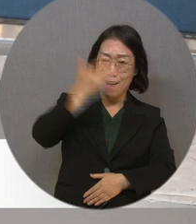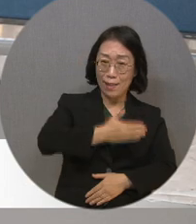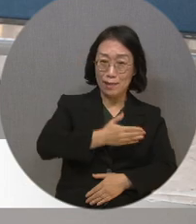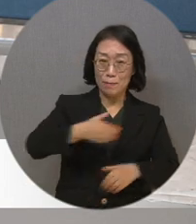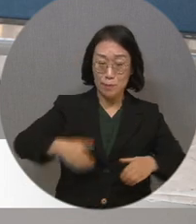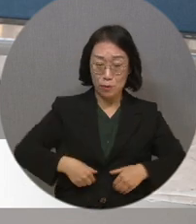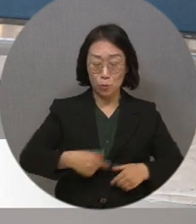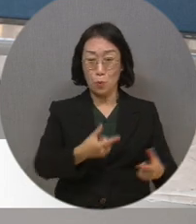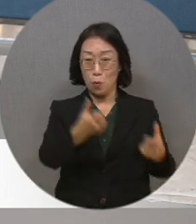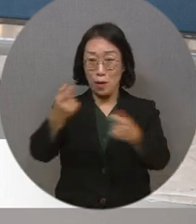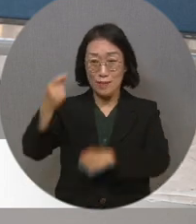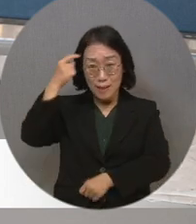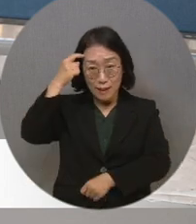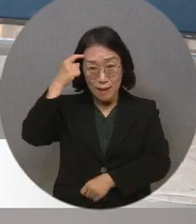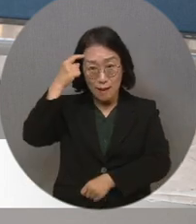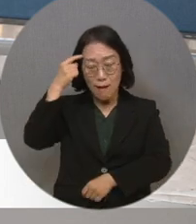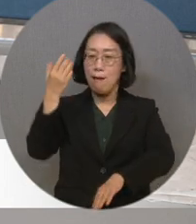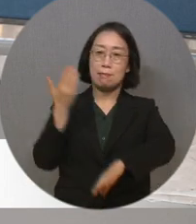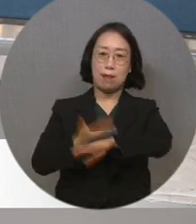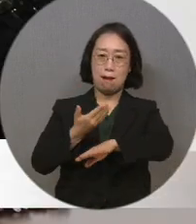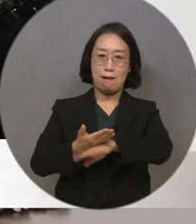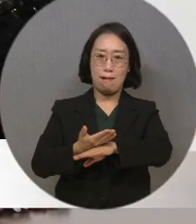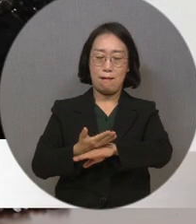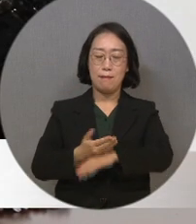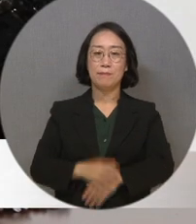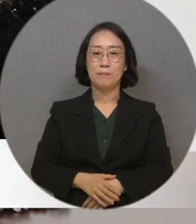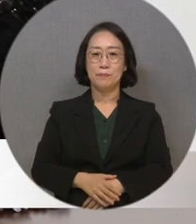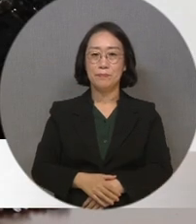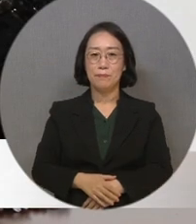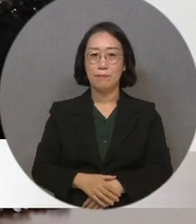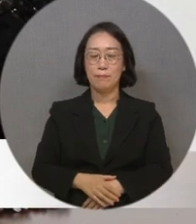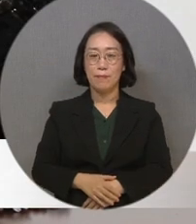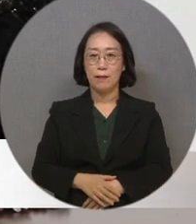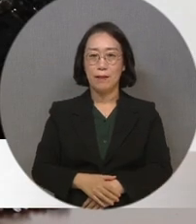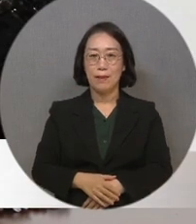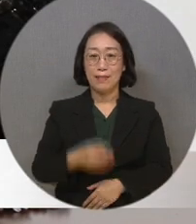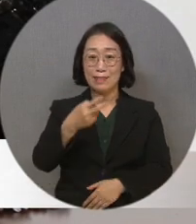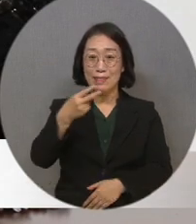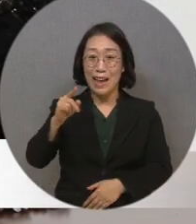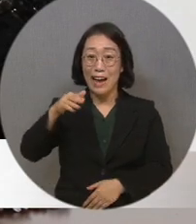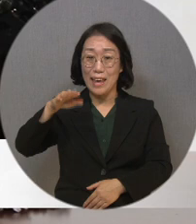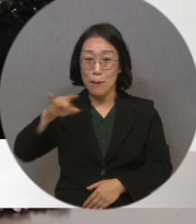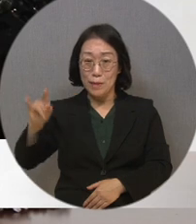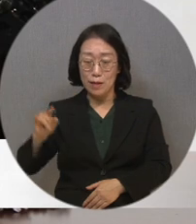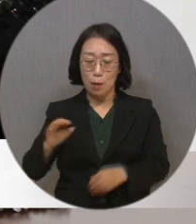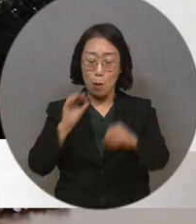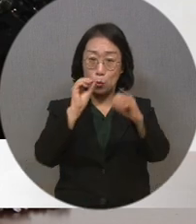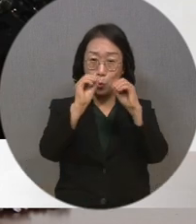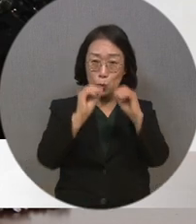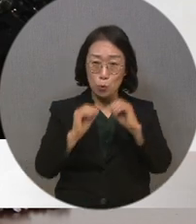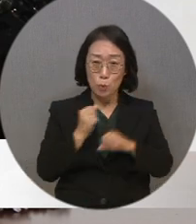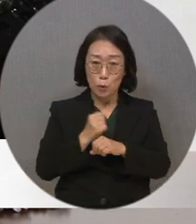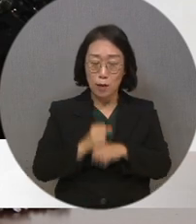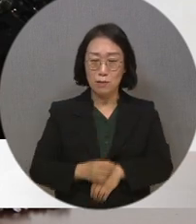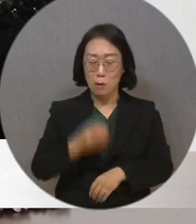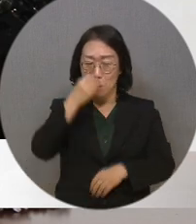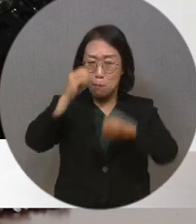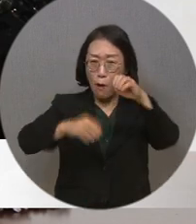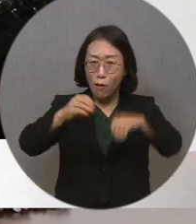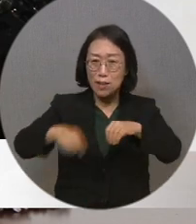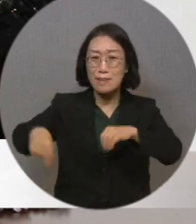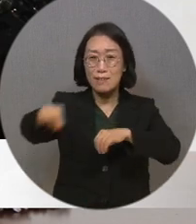보편적인 사고를 깼습니다. 도자에 따개비를 올려 쓰레기로 오염되는 바닷가 한켠에